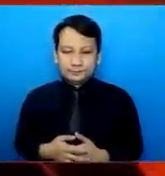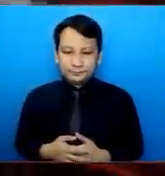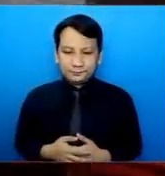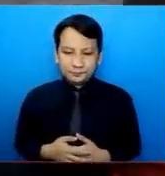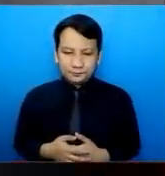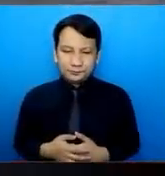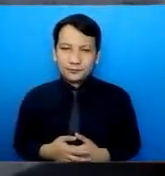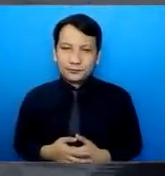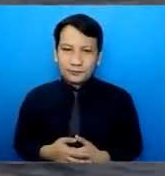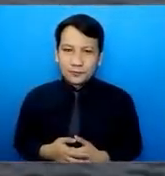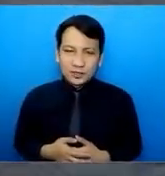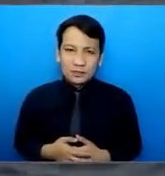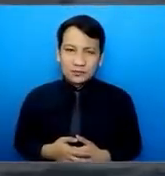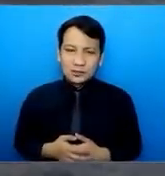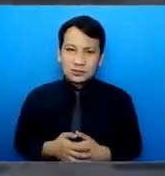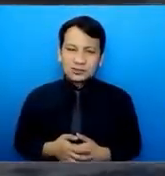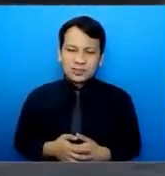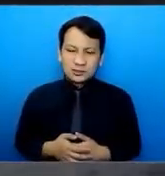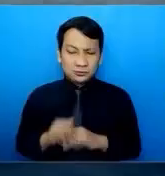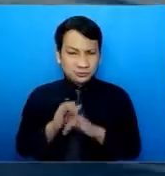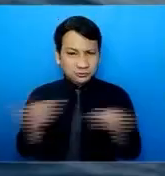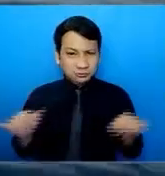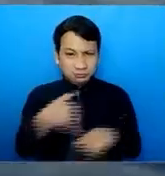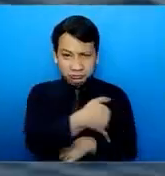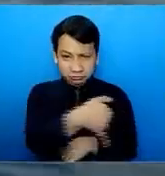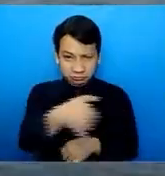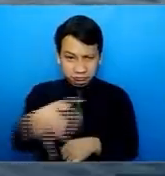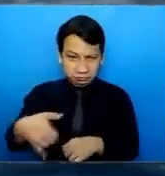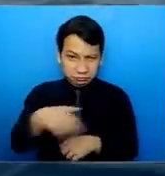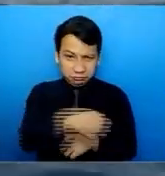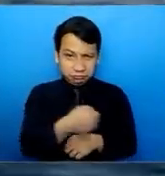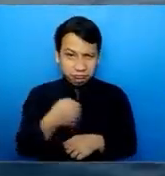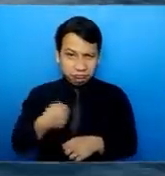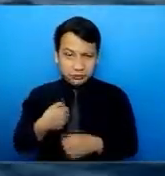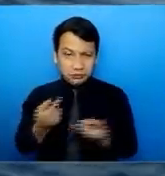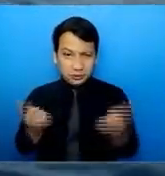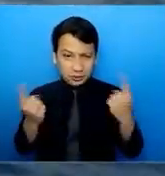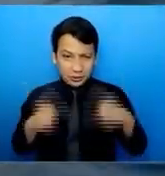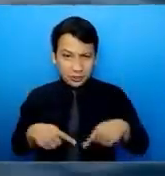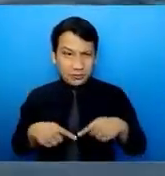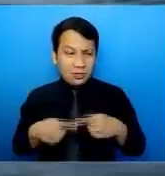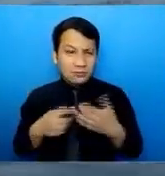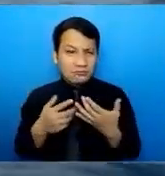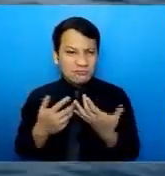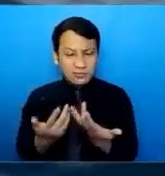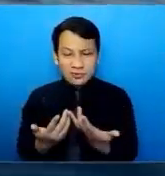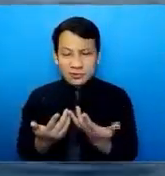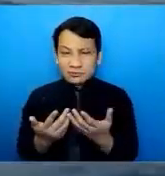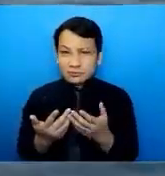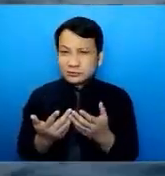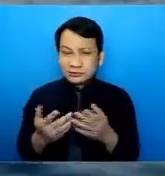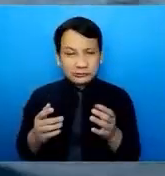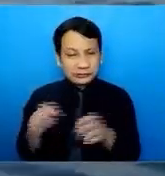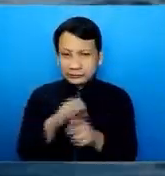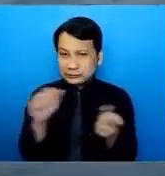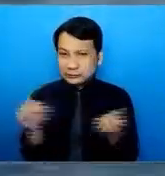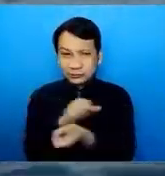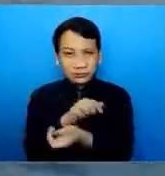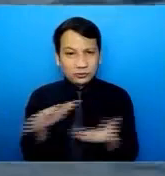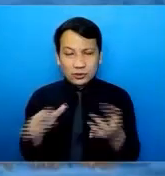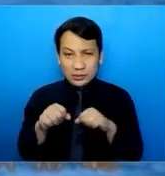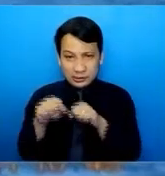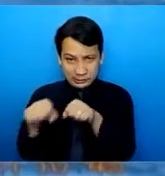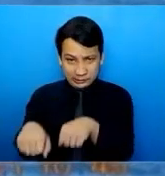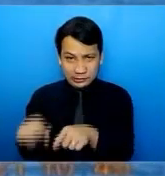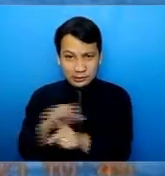Bukod sa panghihimasok sa ating mga teritoryo, malaking pinsala sa mga bahura ang dulot ng mga Chinese vessels na patuloy na